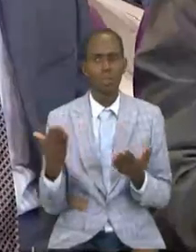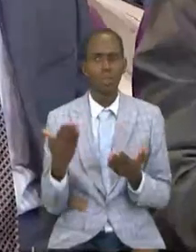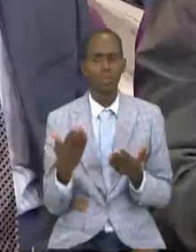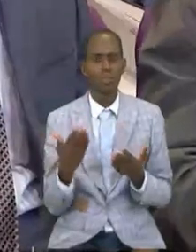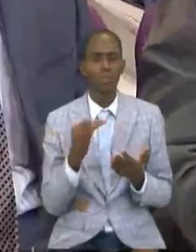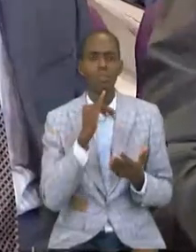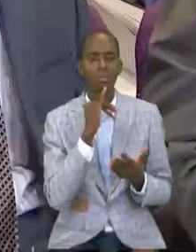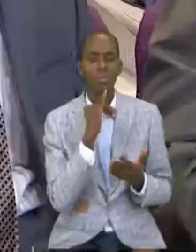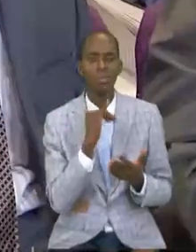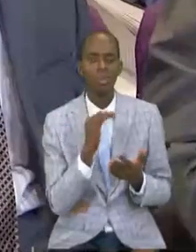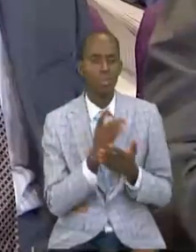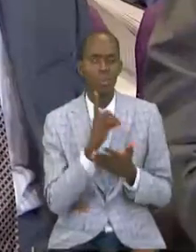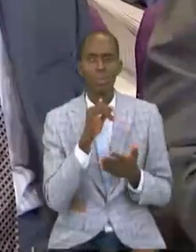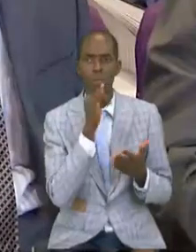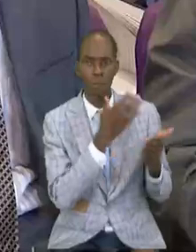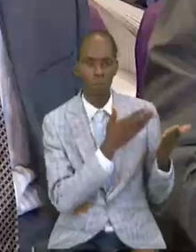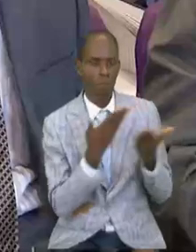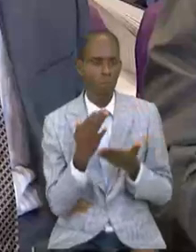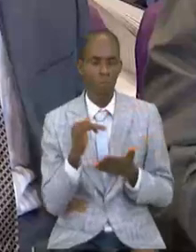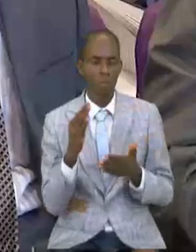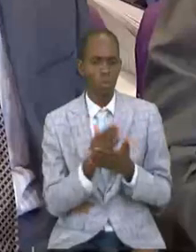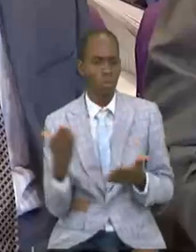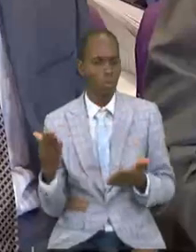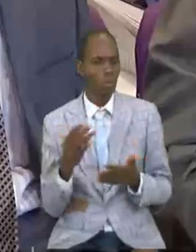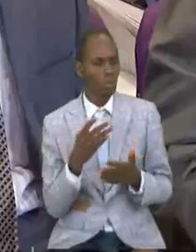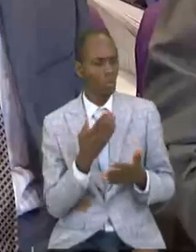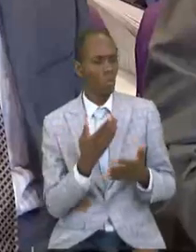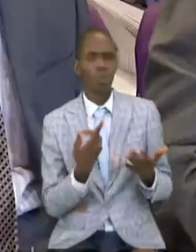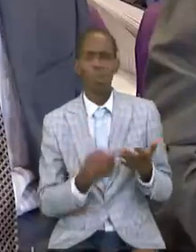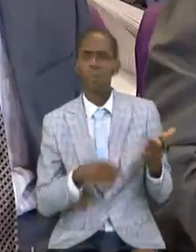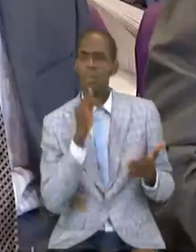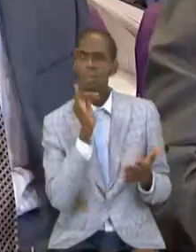Quelqu'un apporte quelque chose et tu dis, mais c'est quoi ça?